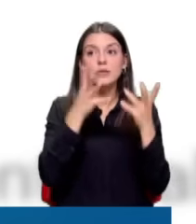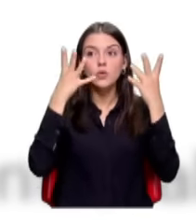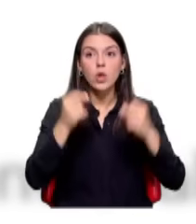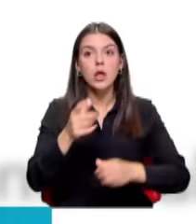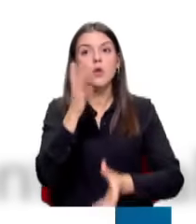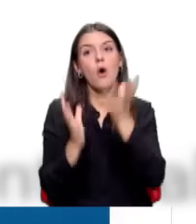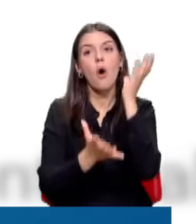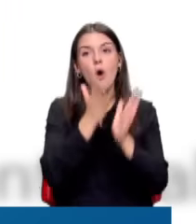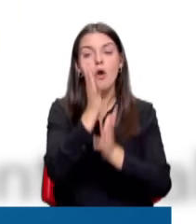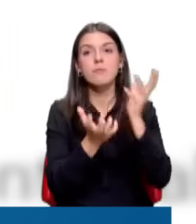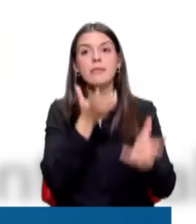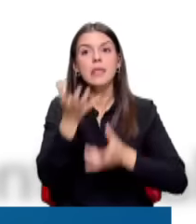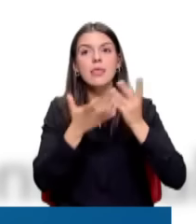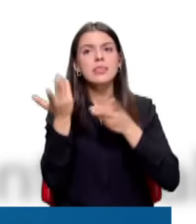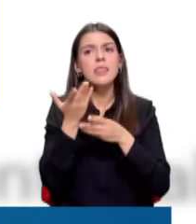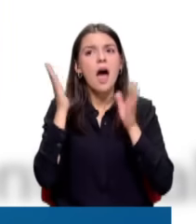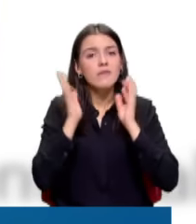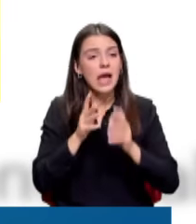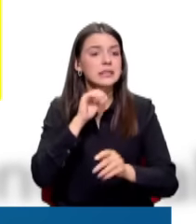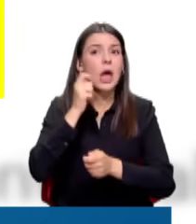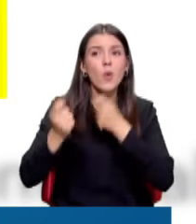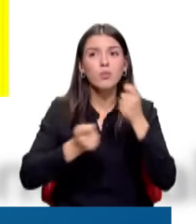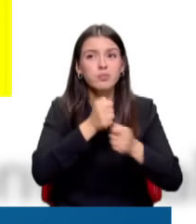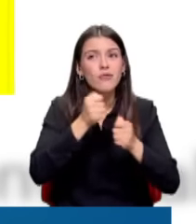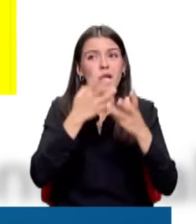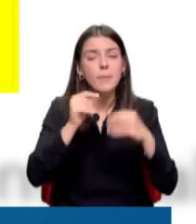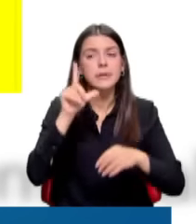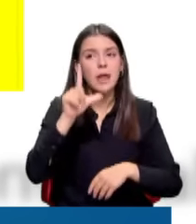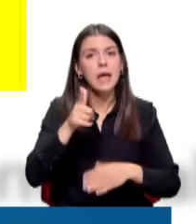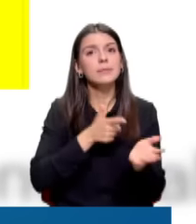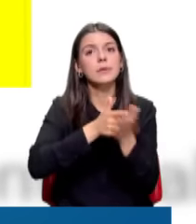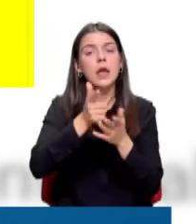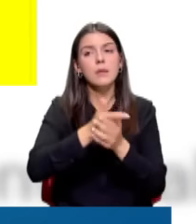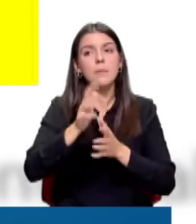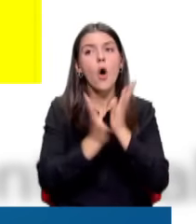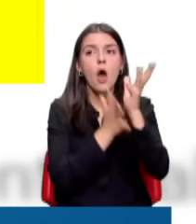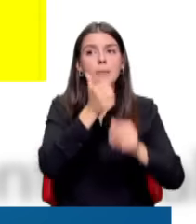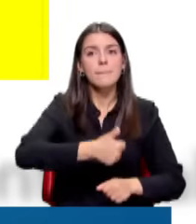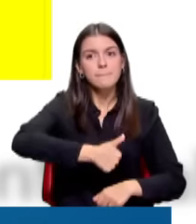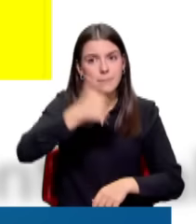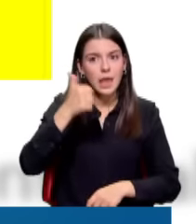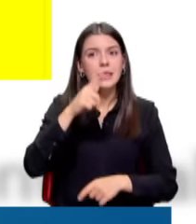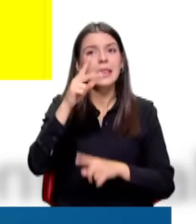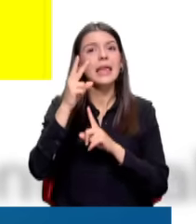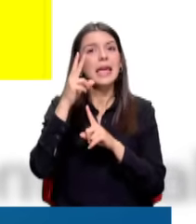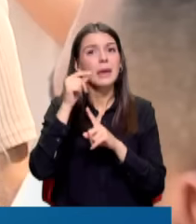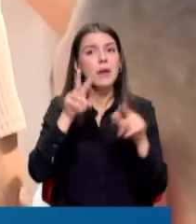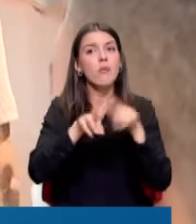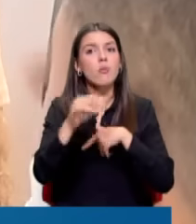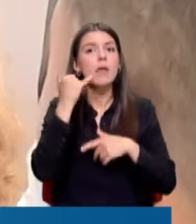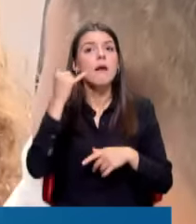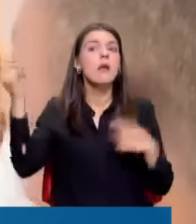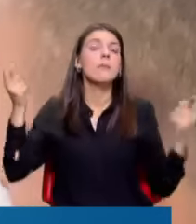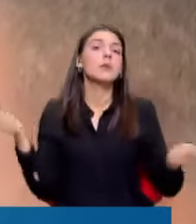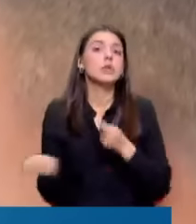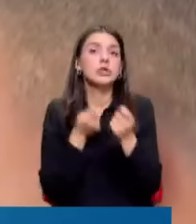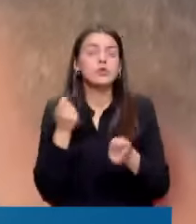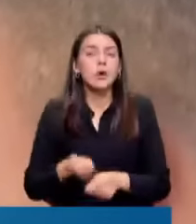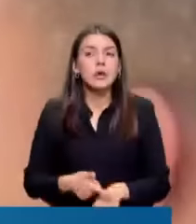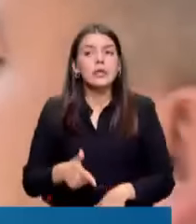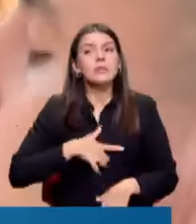orman yangınına daha etkin müdahale edilmesi talebiyle Tarım ve Orman Bakanı İbrahim Yumaklı'ya ulaşmaya çalışıyor. İzmir Büyükşehir